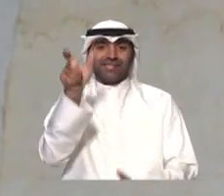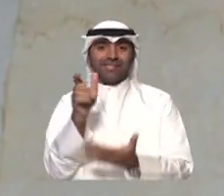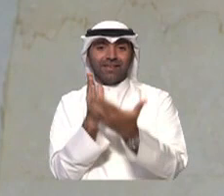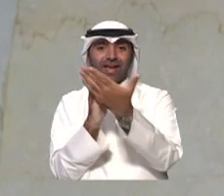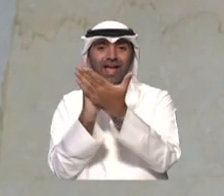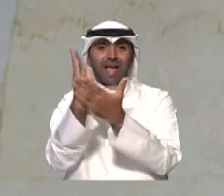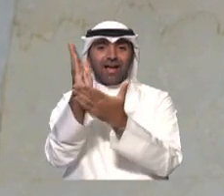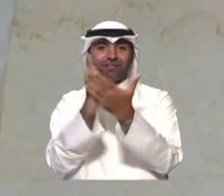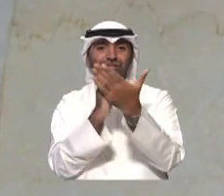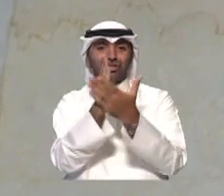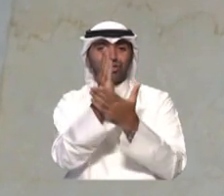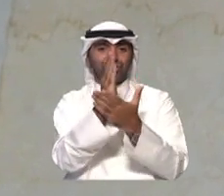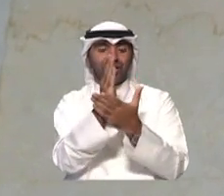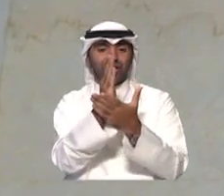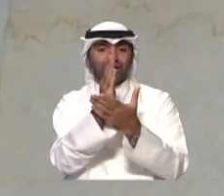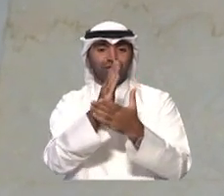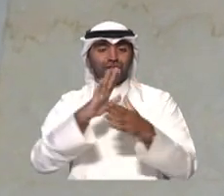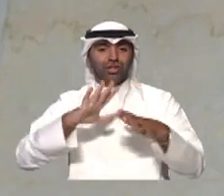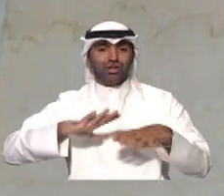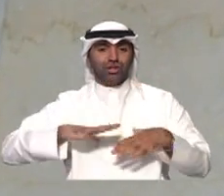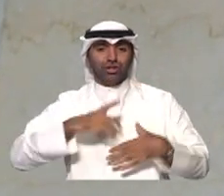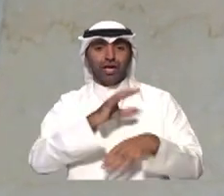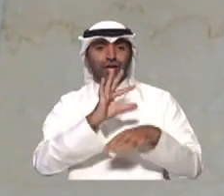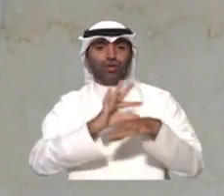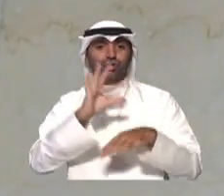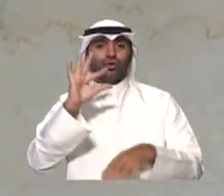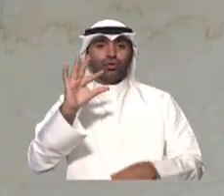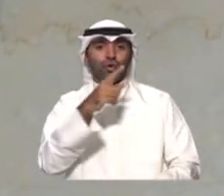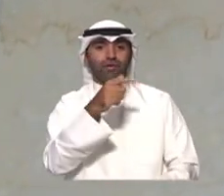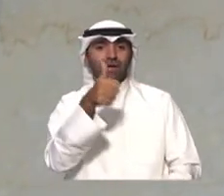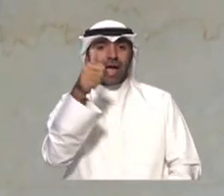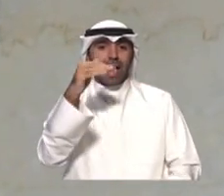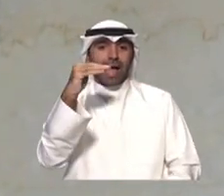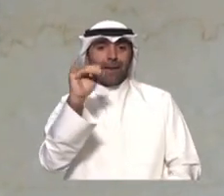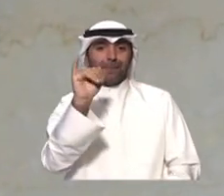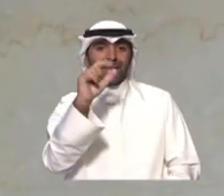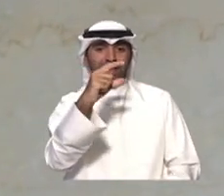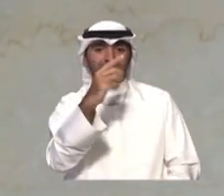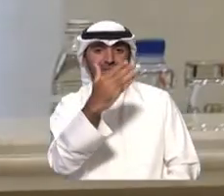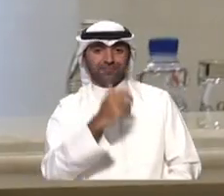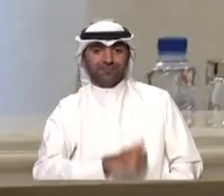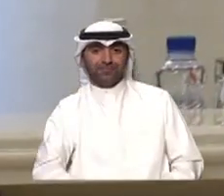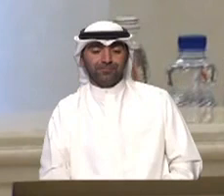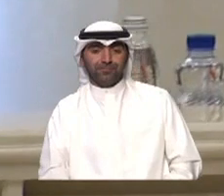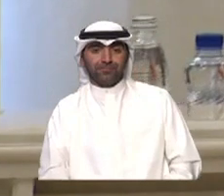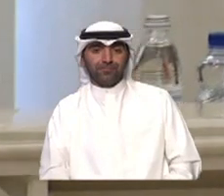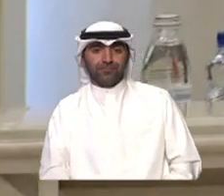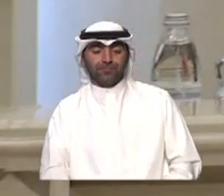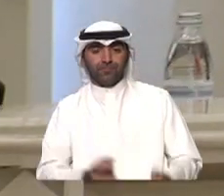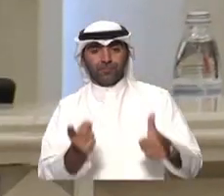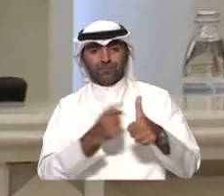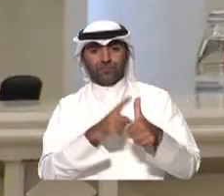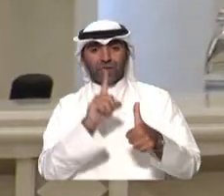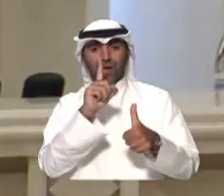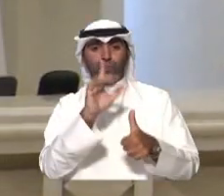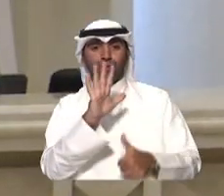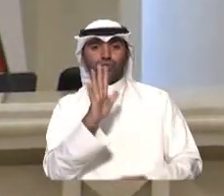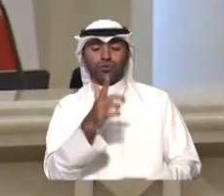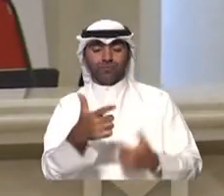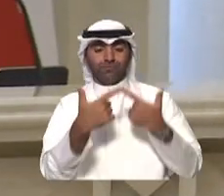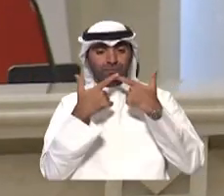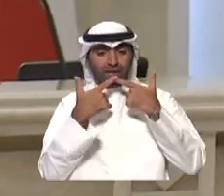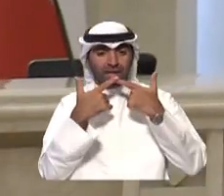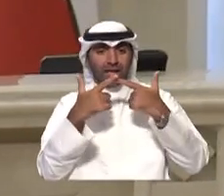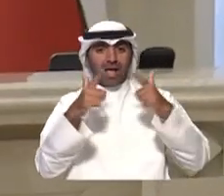الوزراء الشيخ الدكتور أحمد ناصر لمحمد صباح بما يلي: ضمن إطار الاهتمام الكبير الذي